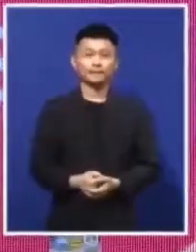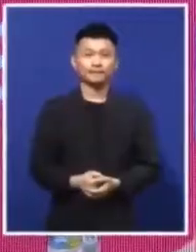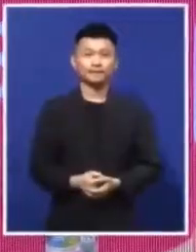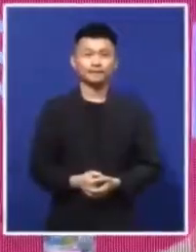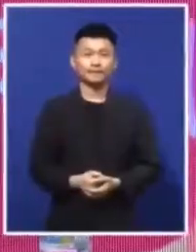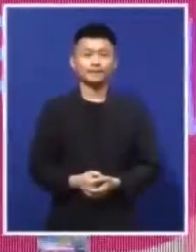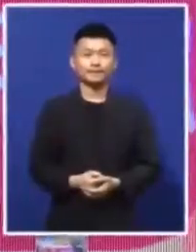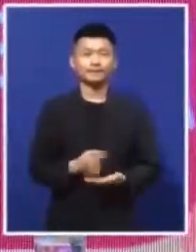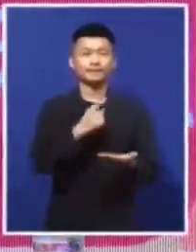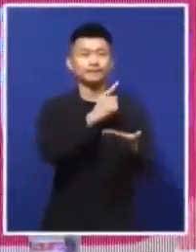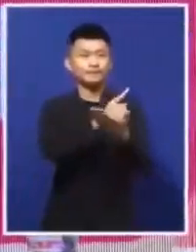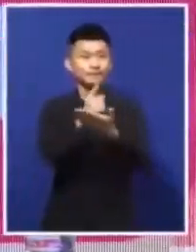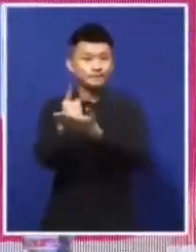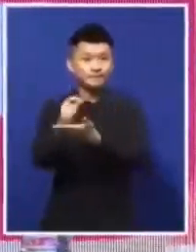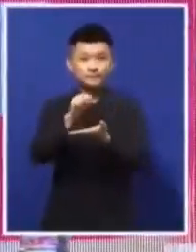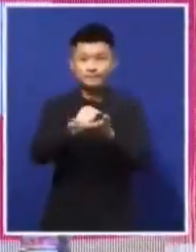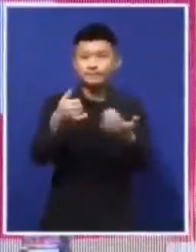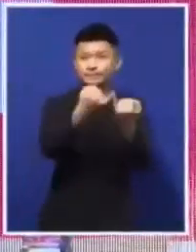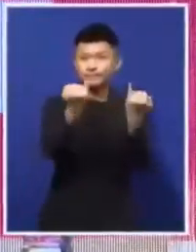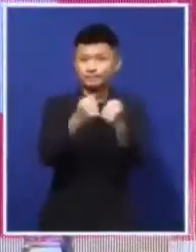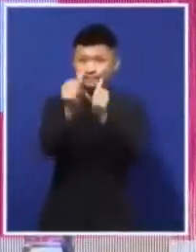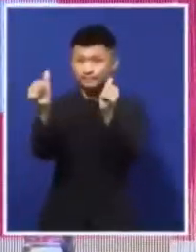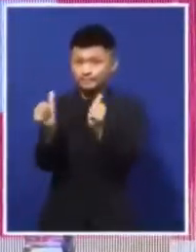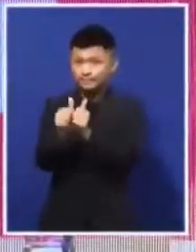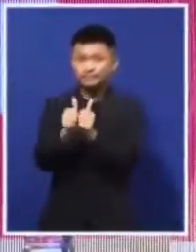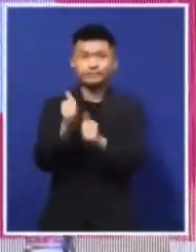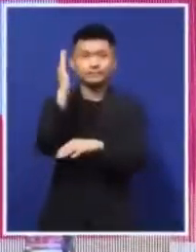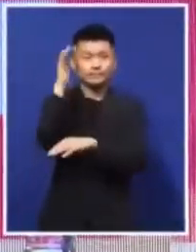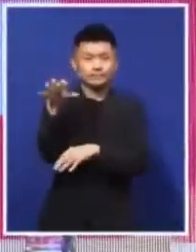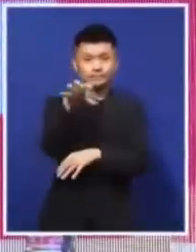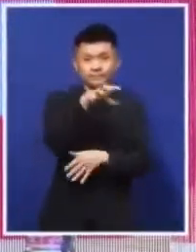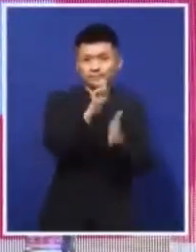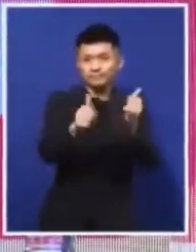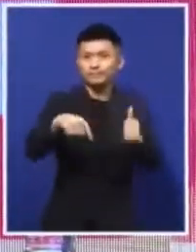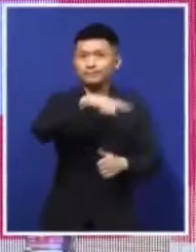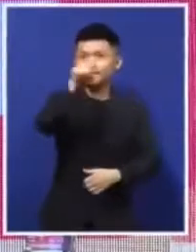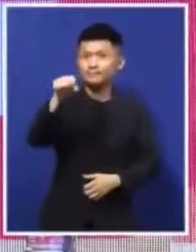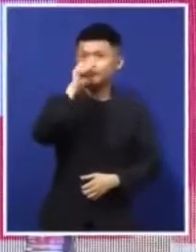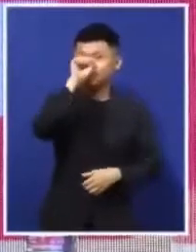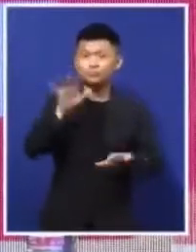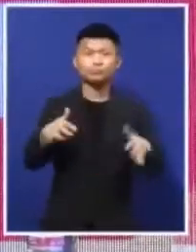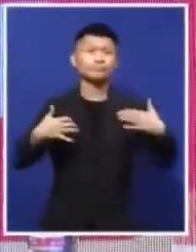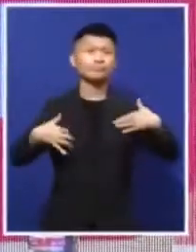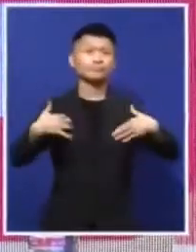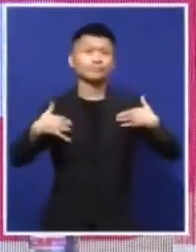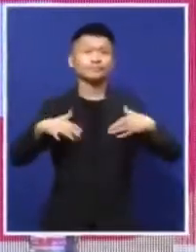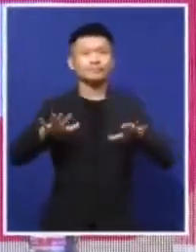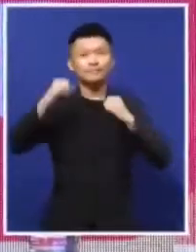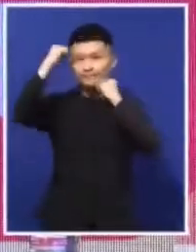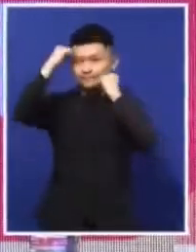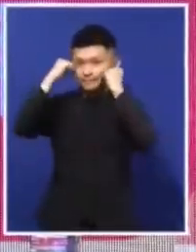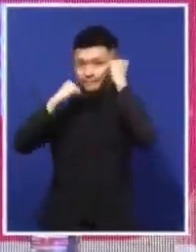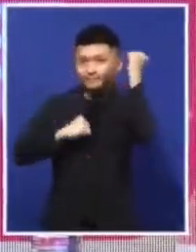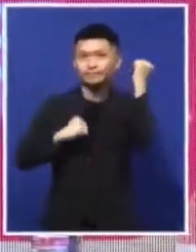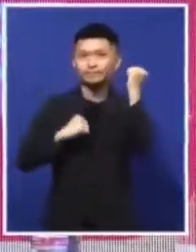那各位记者朋友们，那各部会的同仁，大家好。那今天很高兴哦，我们在今天早上